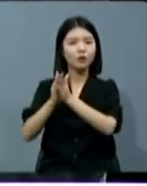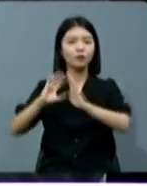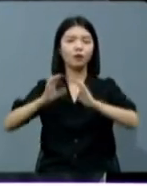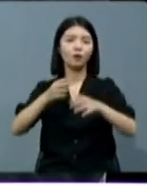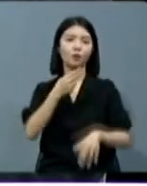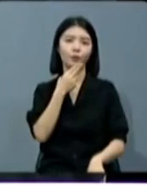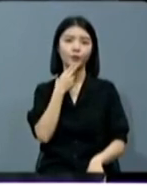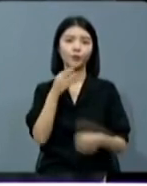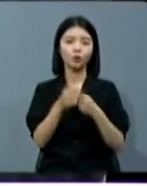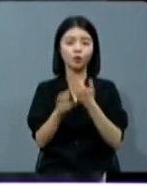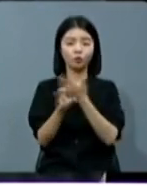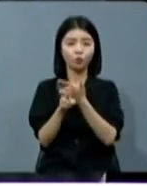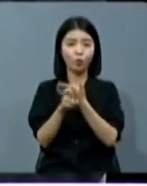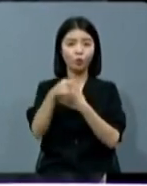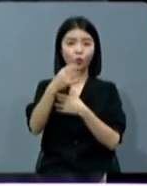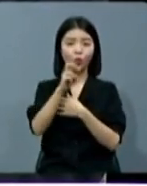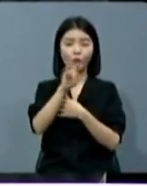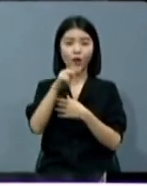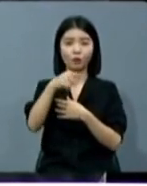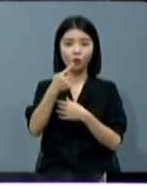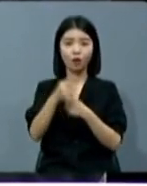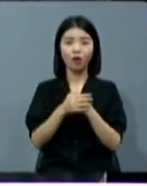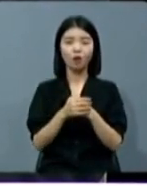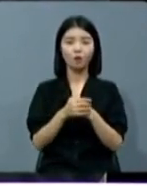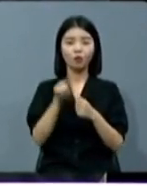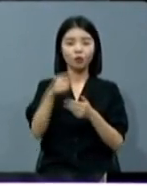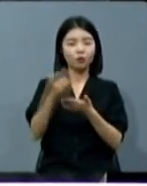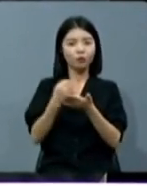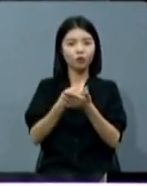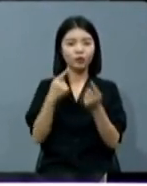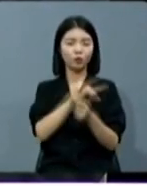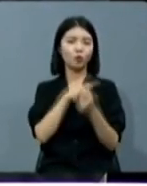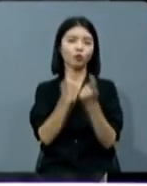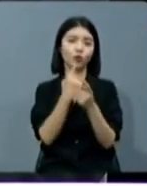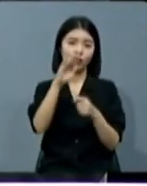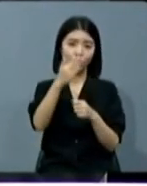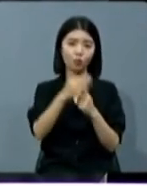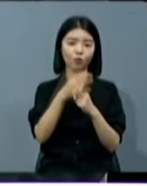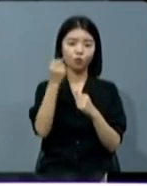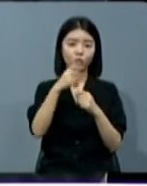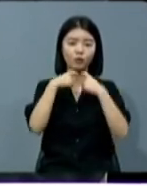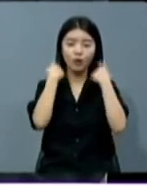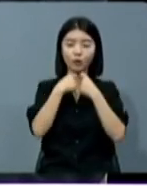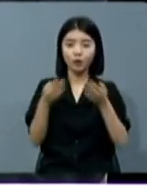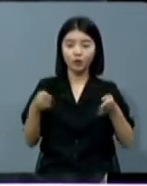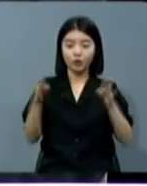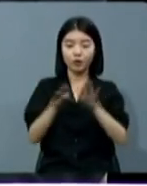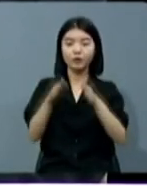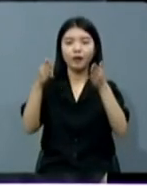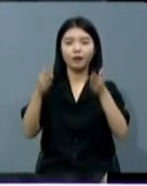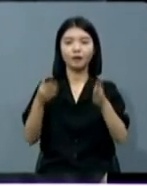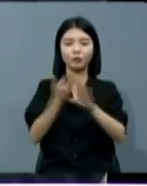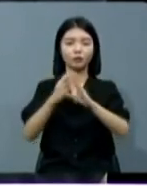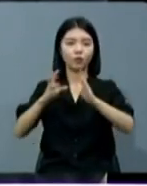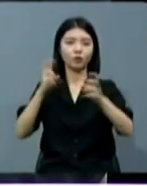때문에 예. 불법 공매도나 무차입 공매도나 이런 거 규제하고 뭐 뭔가 이렇게 개인과 기관 간 국내 외국 간에